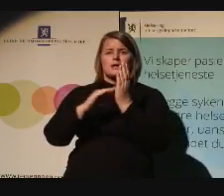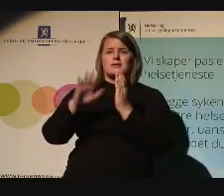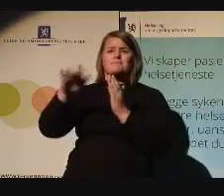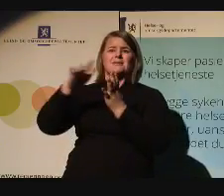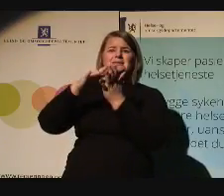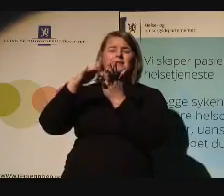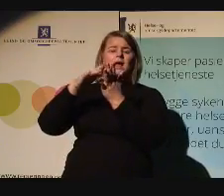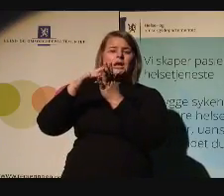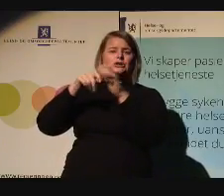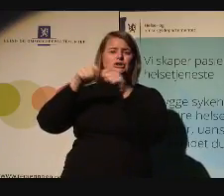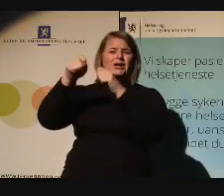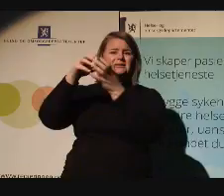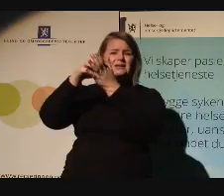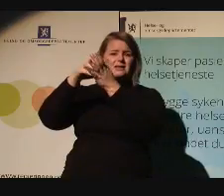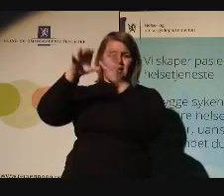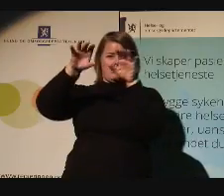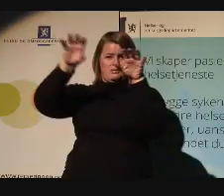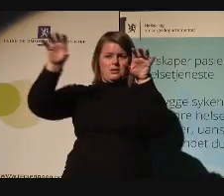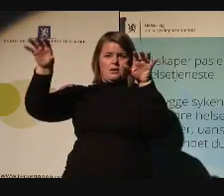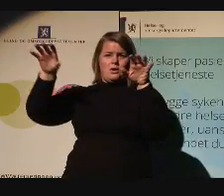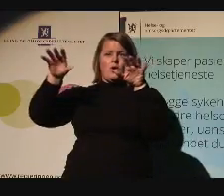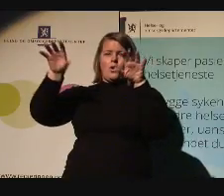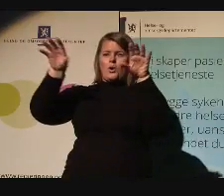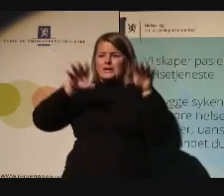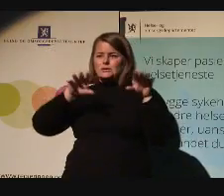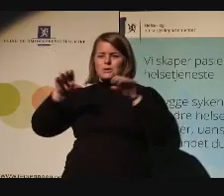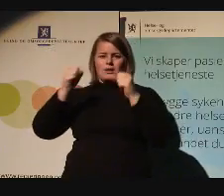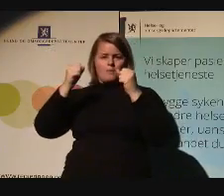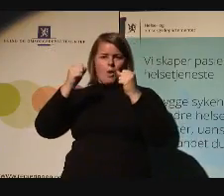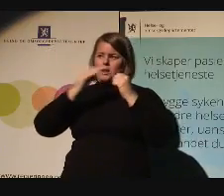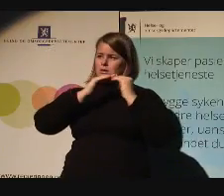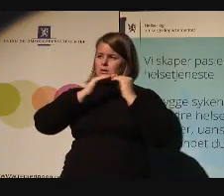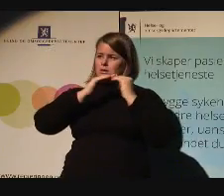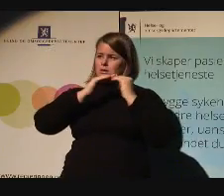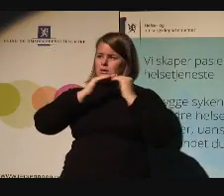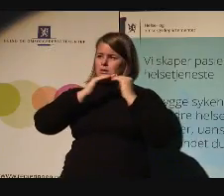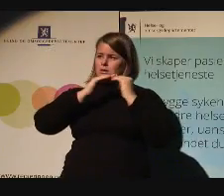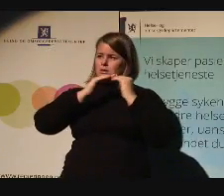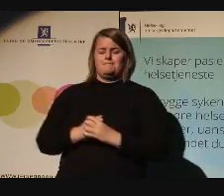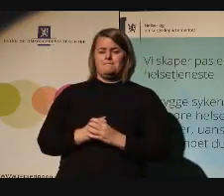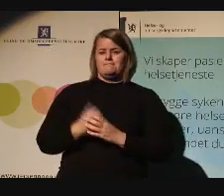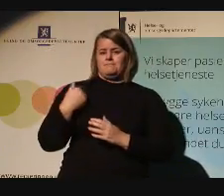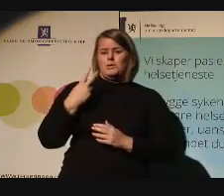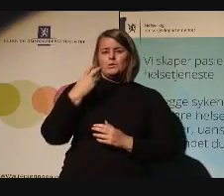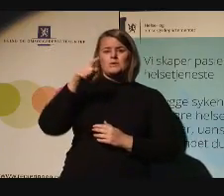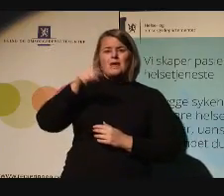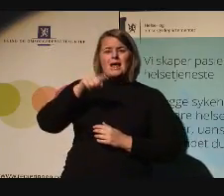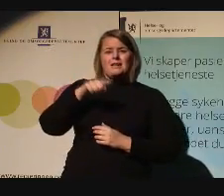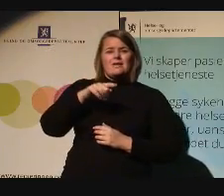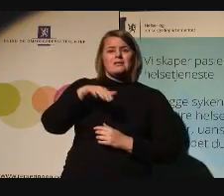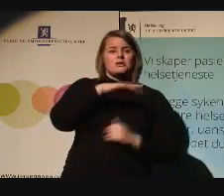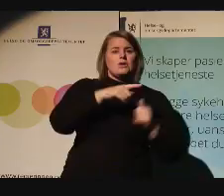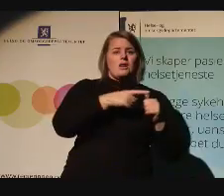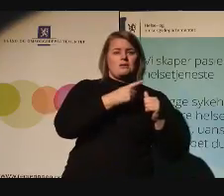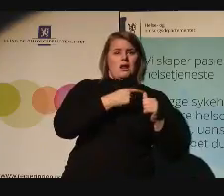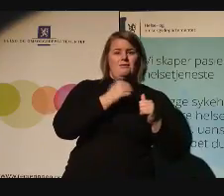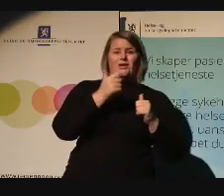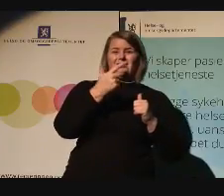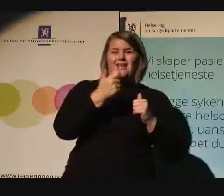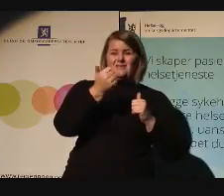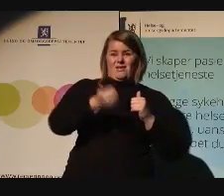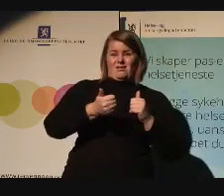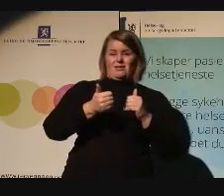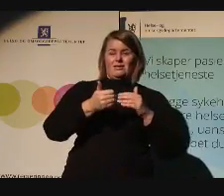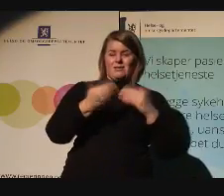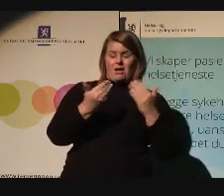styringsdata, og hun har klart å holde resultatene over tid. I 2011 ble de nasjonale tallene for 30 dagers